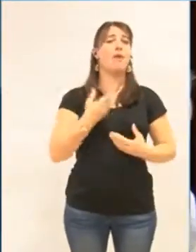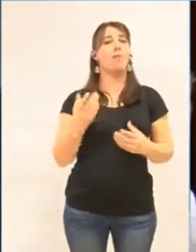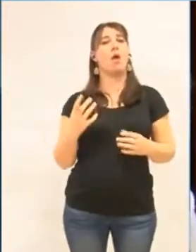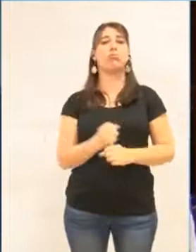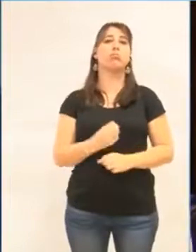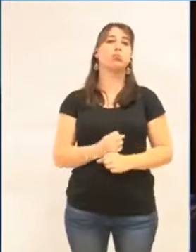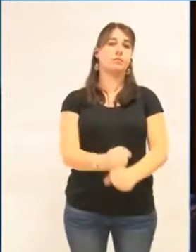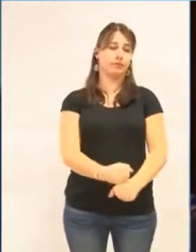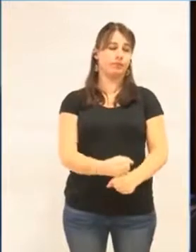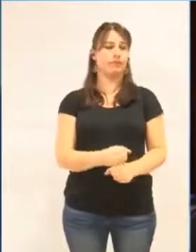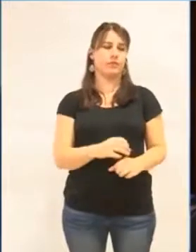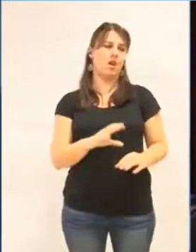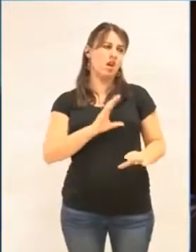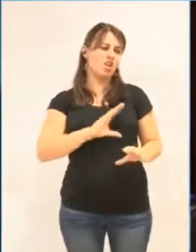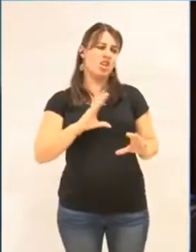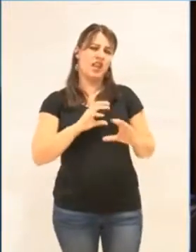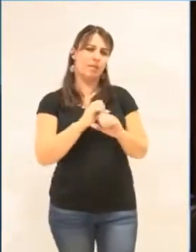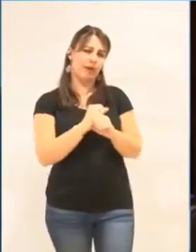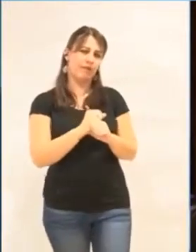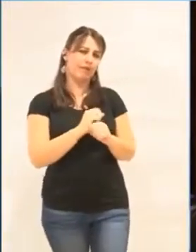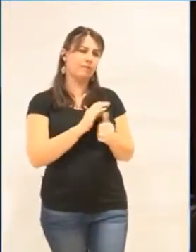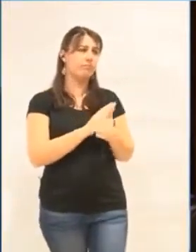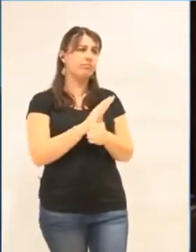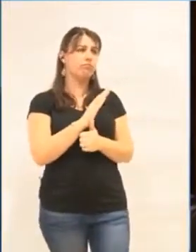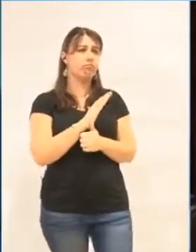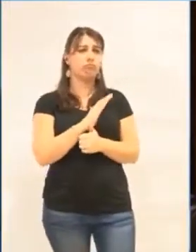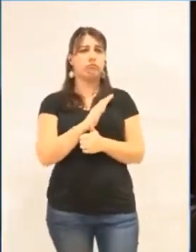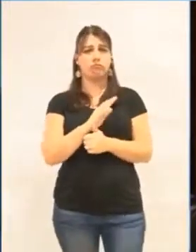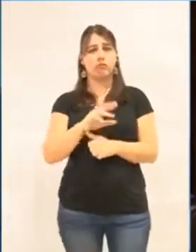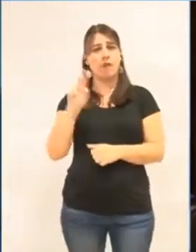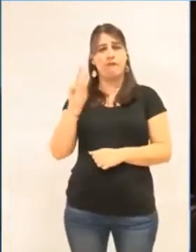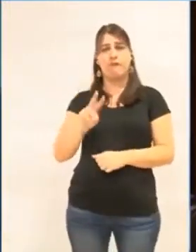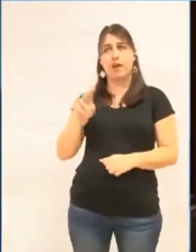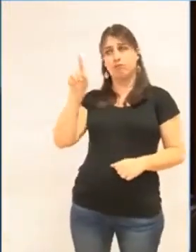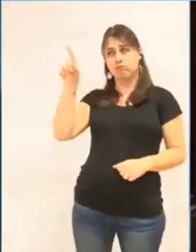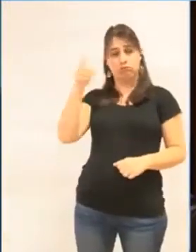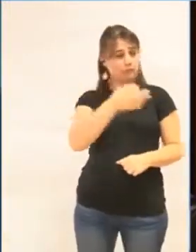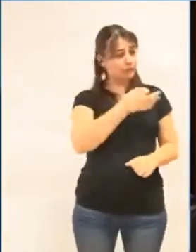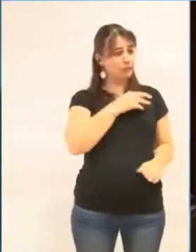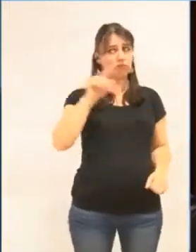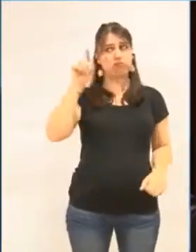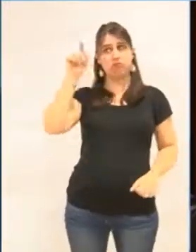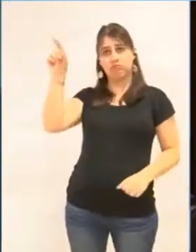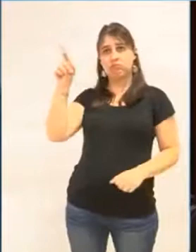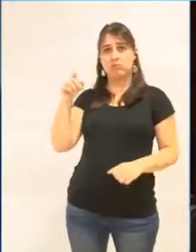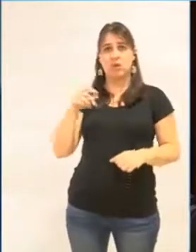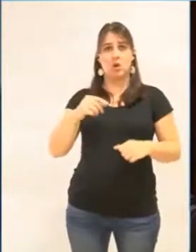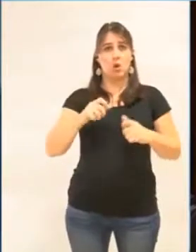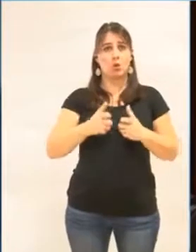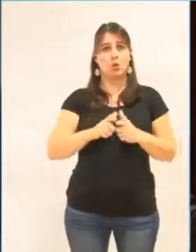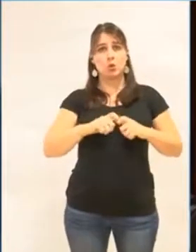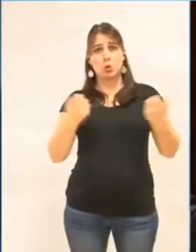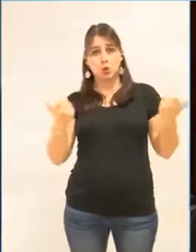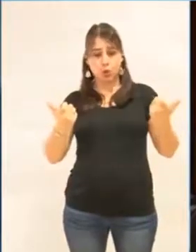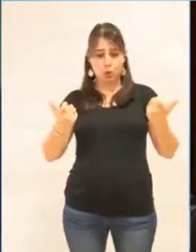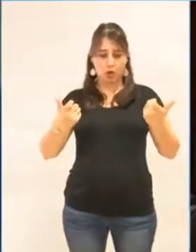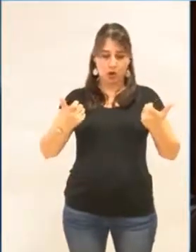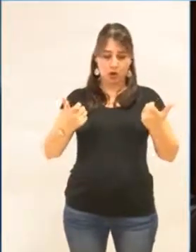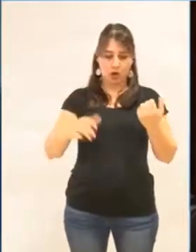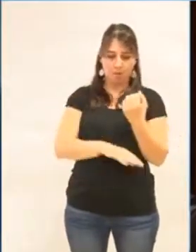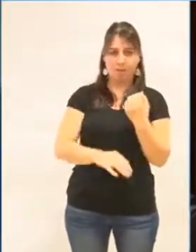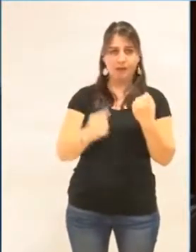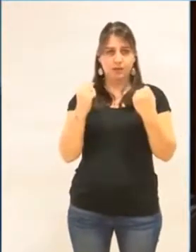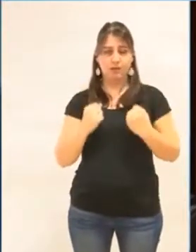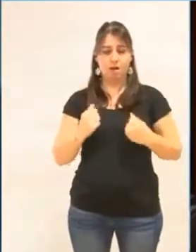points, rapidement. Je l'ai dit tout à l'heure, en effet, la Chambre, et vous l'avez dit, pointe la fragilité structurelle de la ville. Vous reprenez d'ailleurs dans